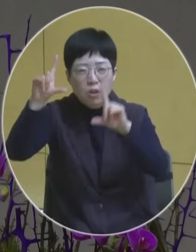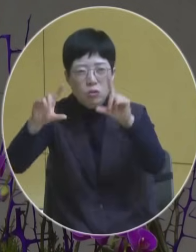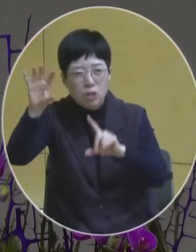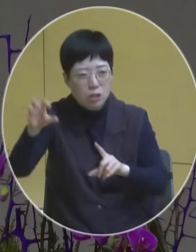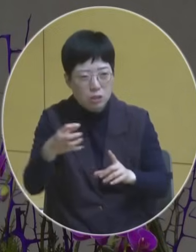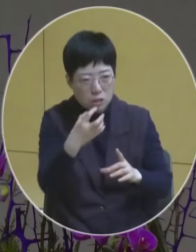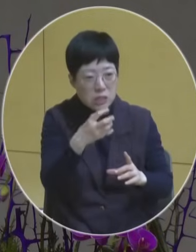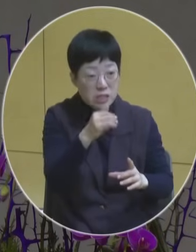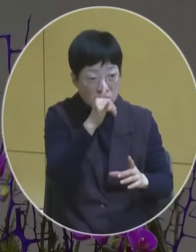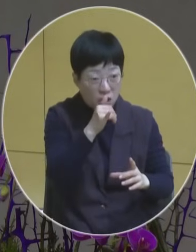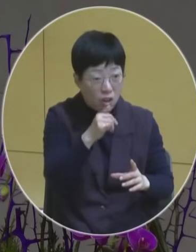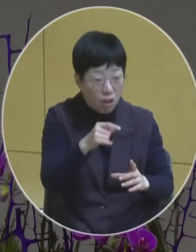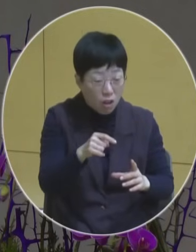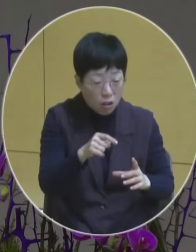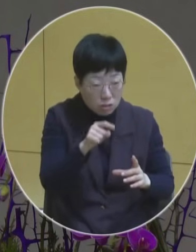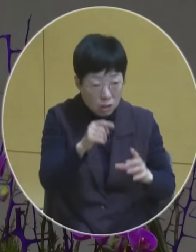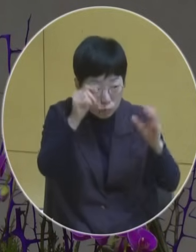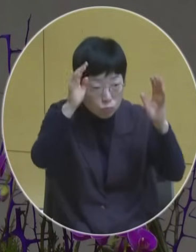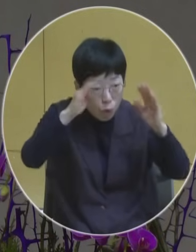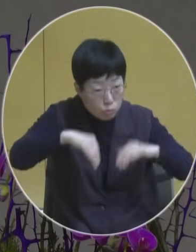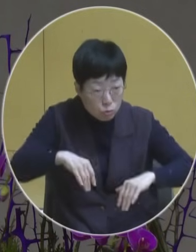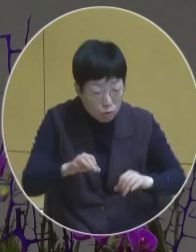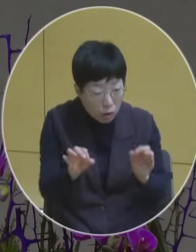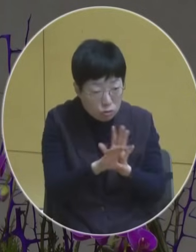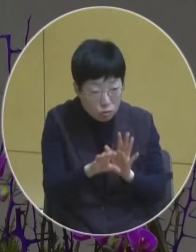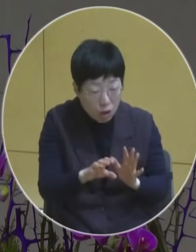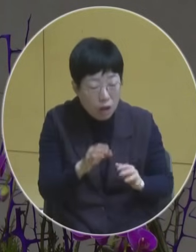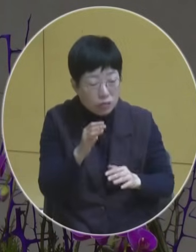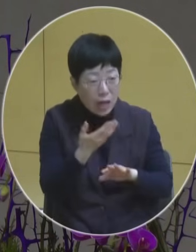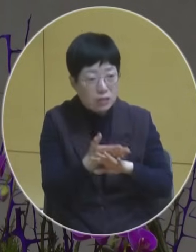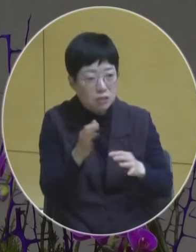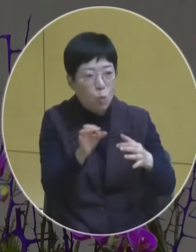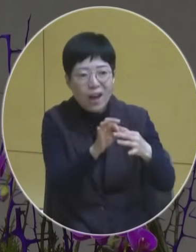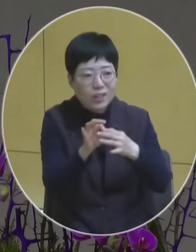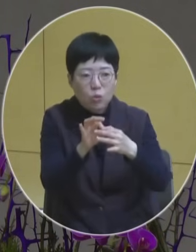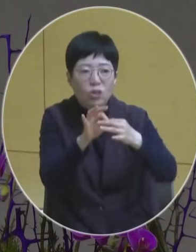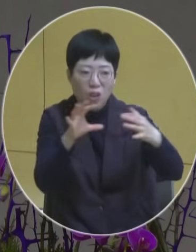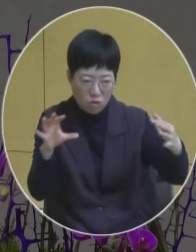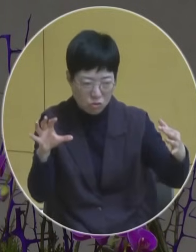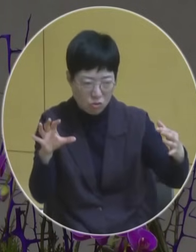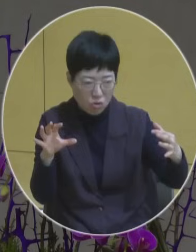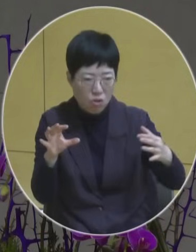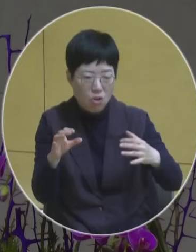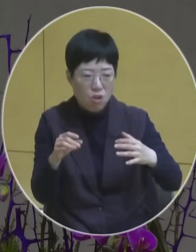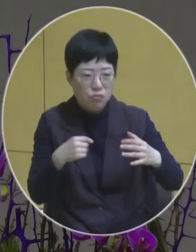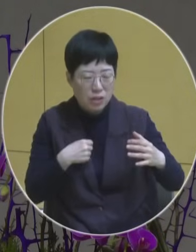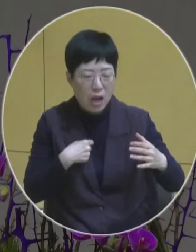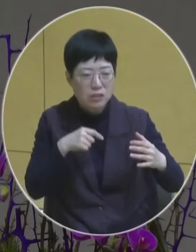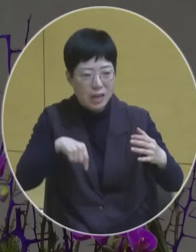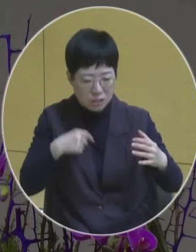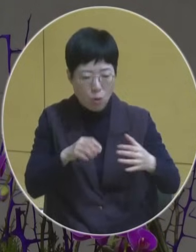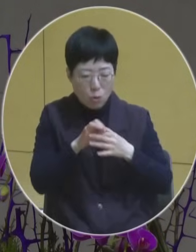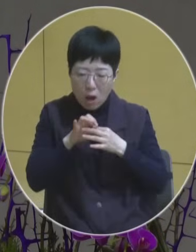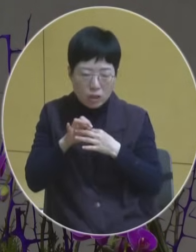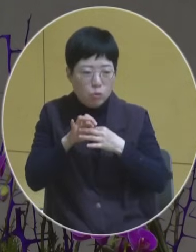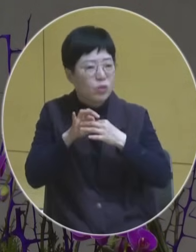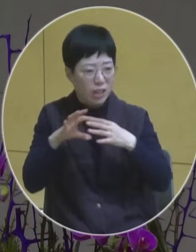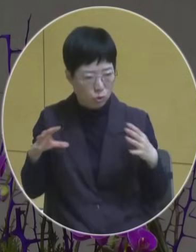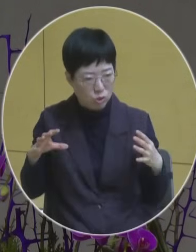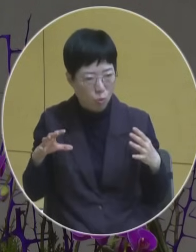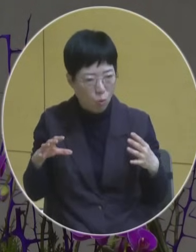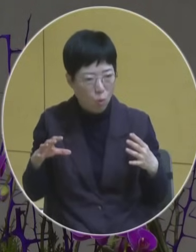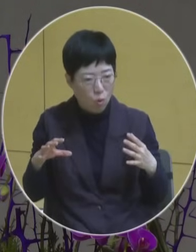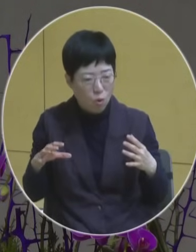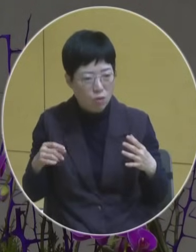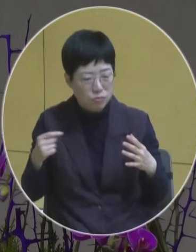형상이 무너졌어요. 하나님의 형상이 무너지니까 바른 관계들이 깨어지기 시작했어요. 나 자신과의 관계가 깨어졌어요.